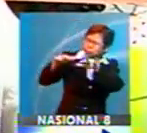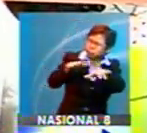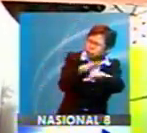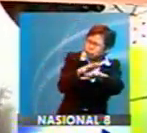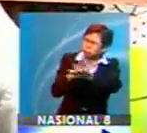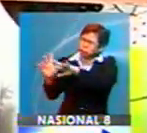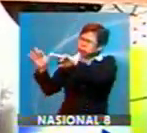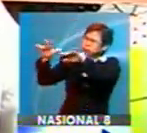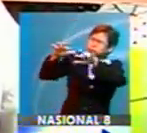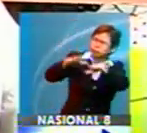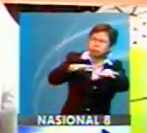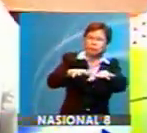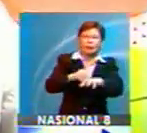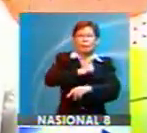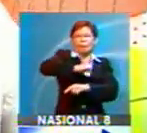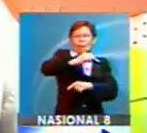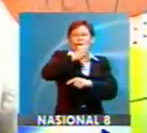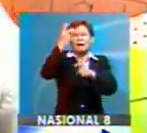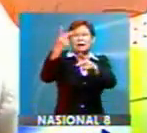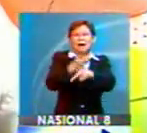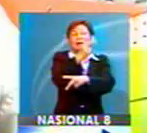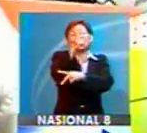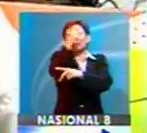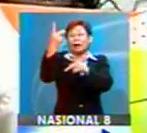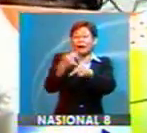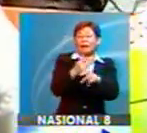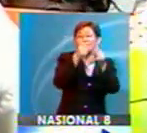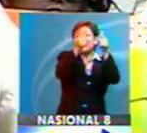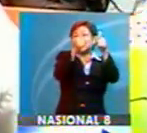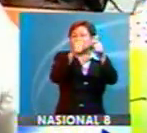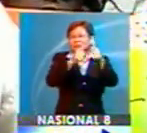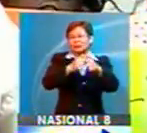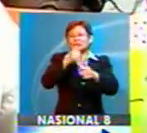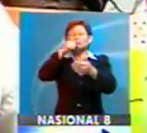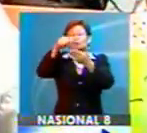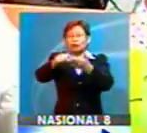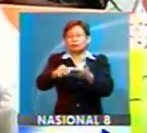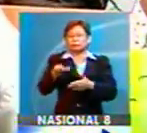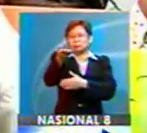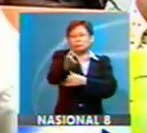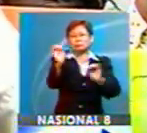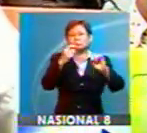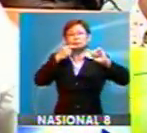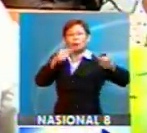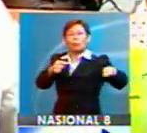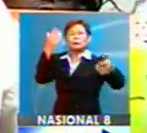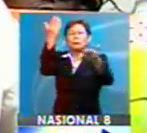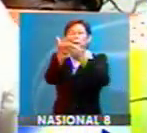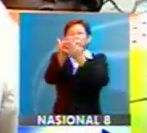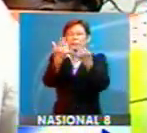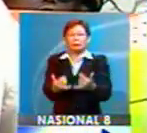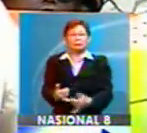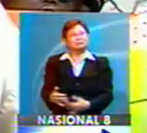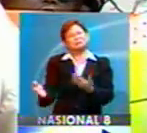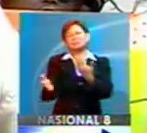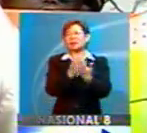beramai-ramai. Kita akan hantar memorandum dekat Sultan untuk kali kedua sebab kali pertama kita hantar memorandum untuk telefon sampai sekarang tak ada jawapan.